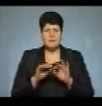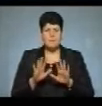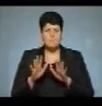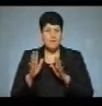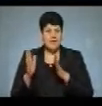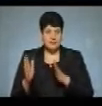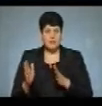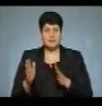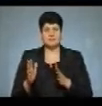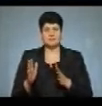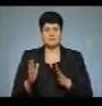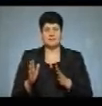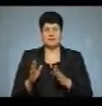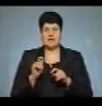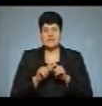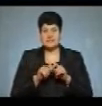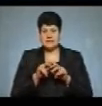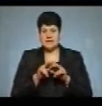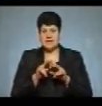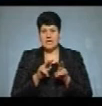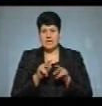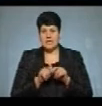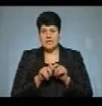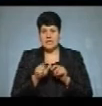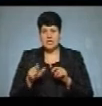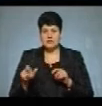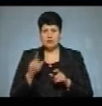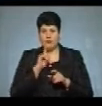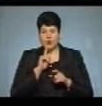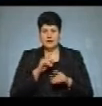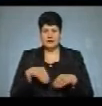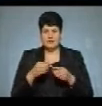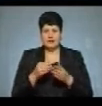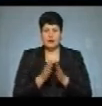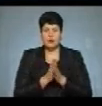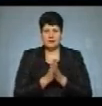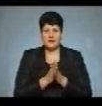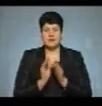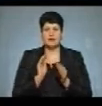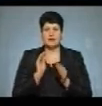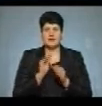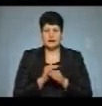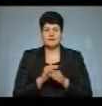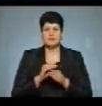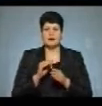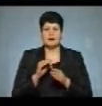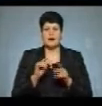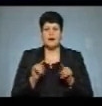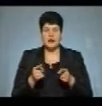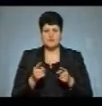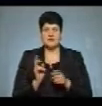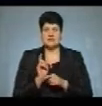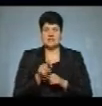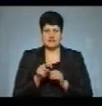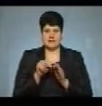моментами, слідчі поки подавали клопотання про накладення арешту, вони зайшли в